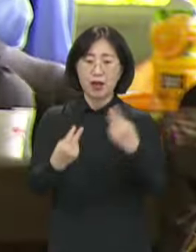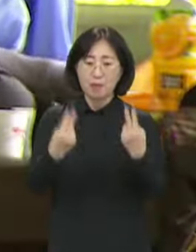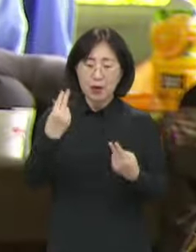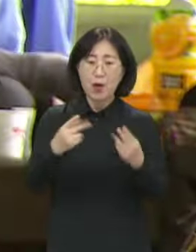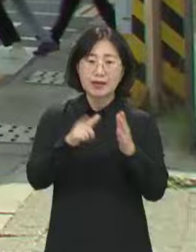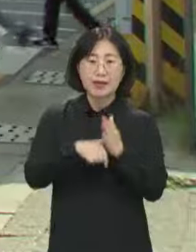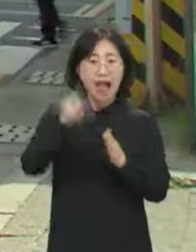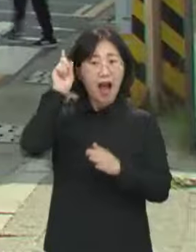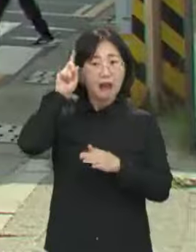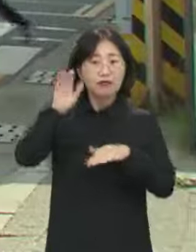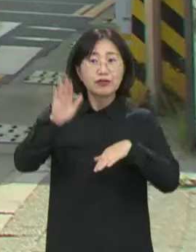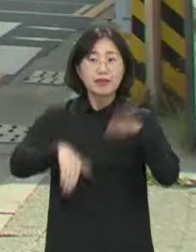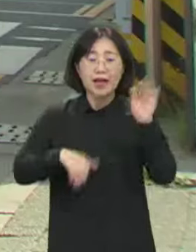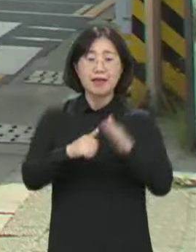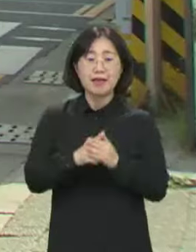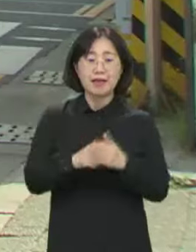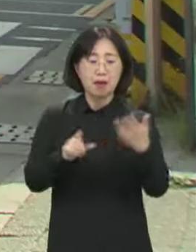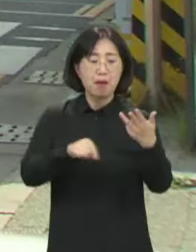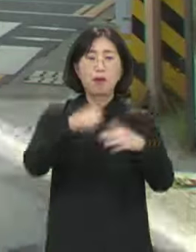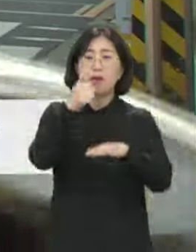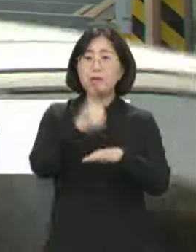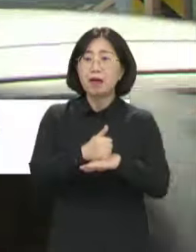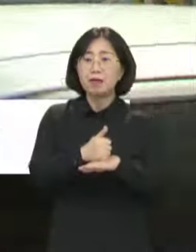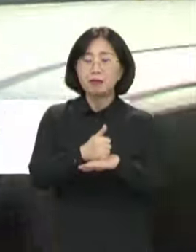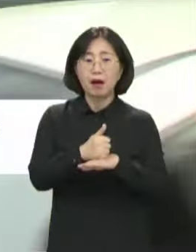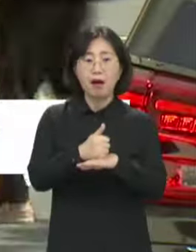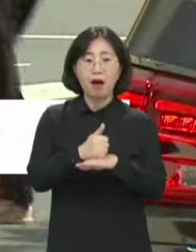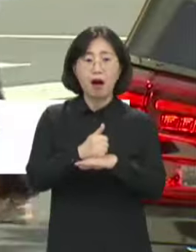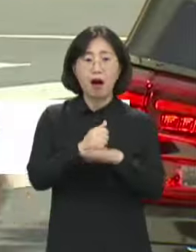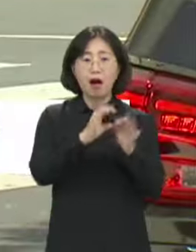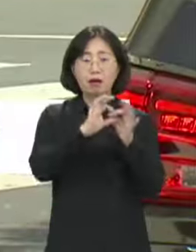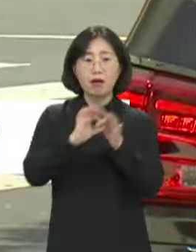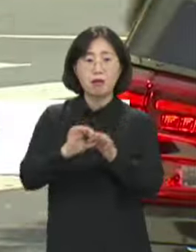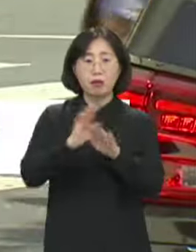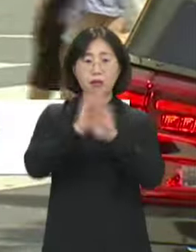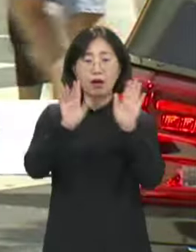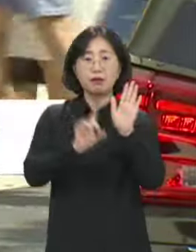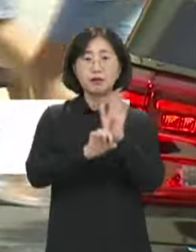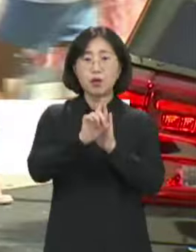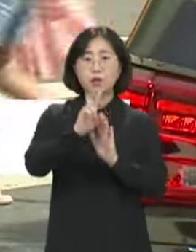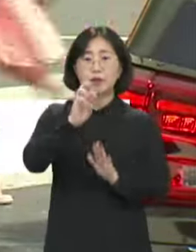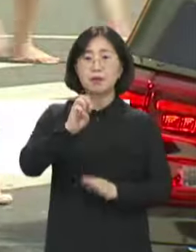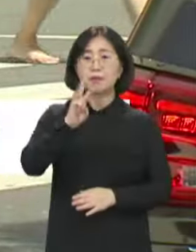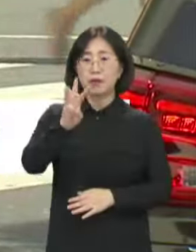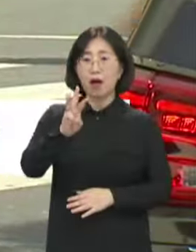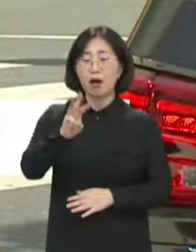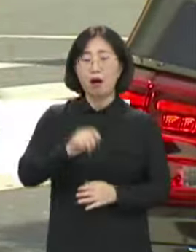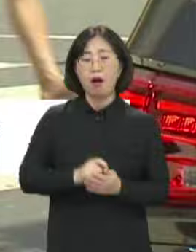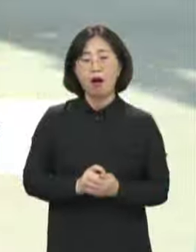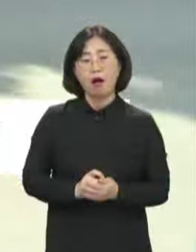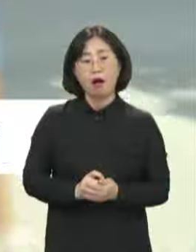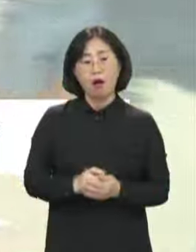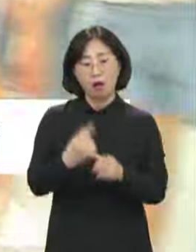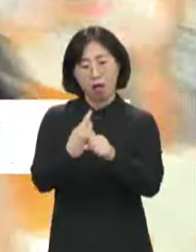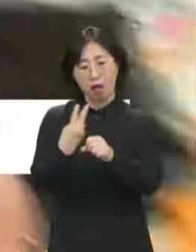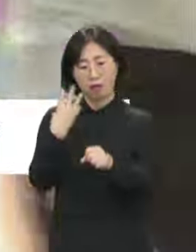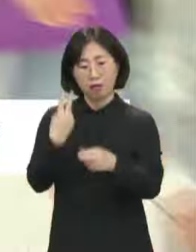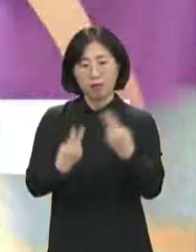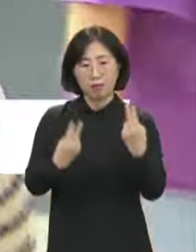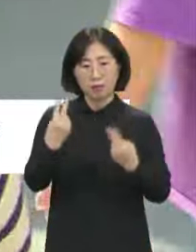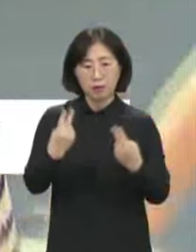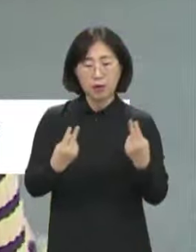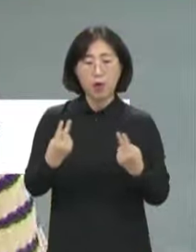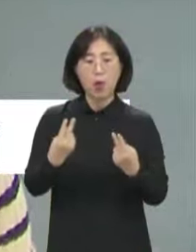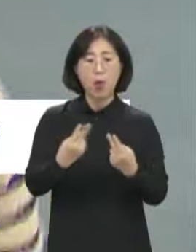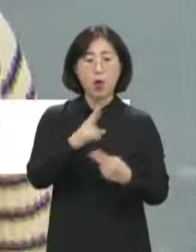근접했습니다. 8월 마지막 주인 이번 주도 지역 낮 최고 기온이 33도를 넘나들고 있는데 이맘때 평년 기온이